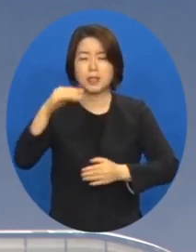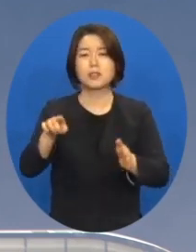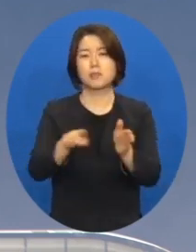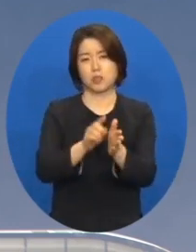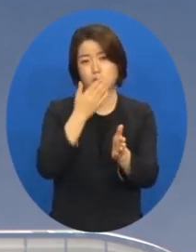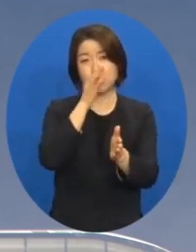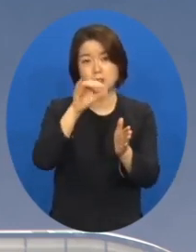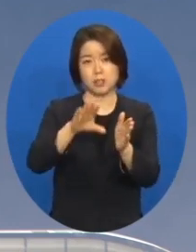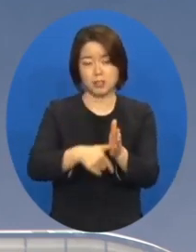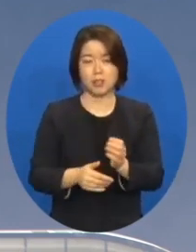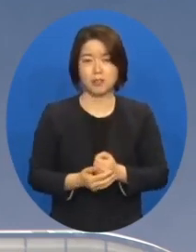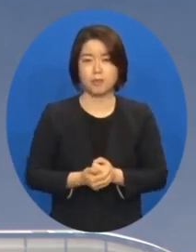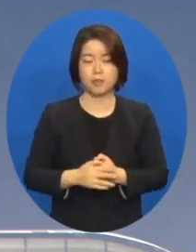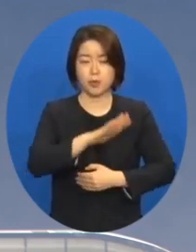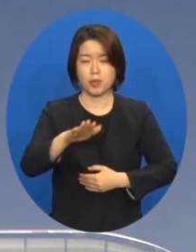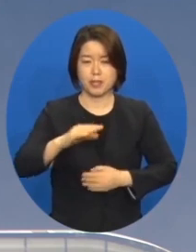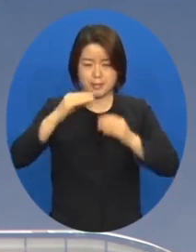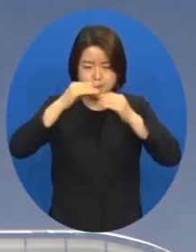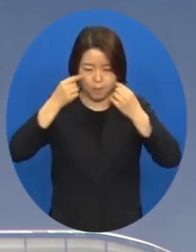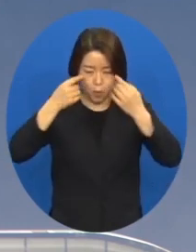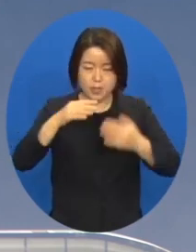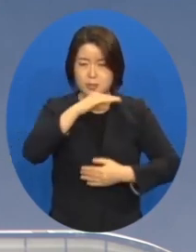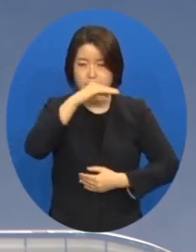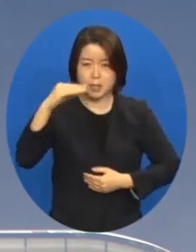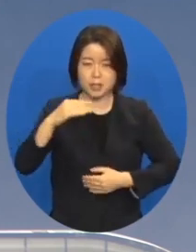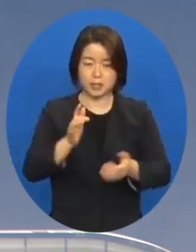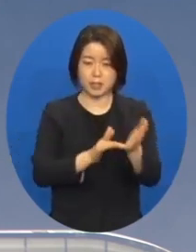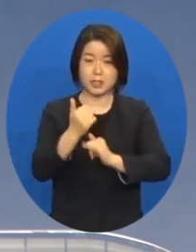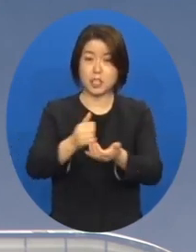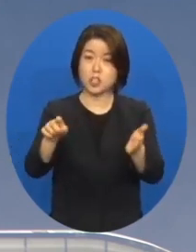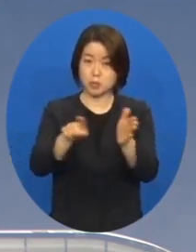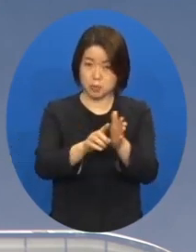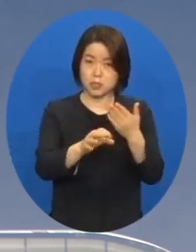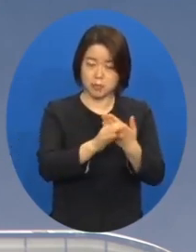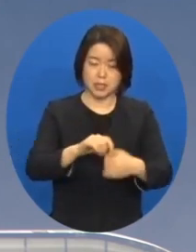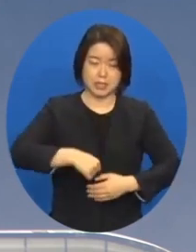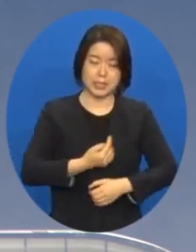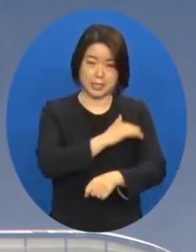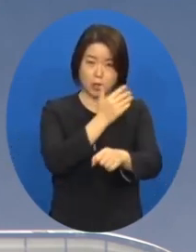우리가 예수님을 정말 제대로 믿으면 그래서 자기 권리, 자기 자유,